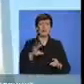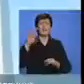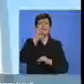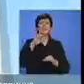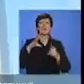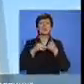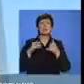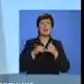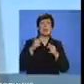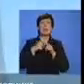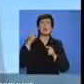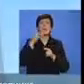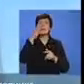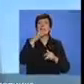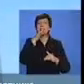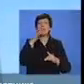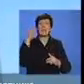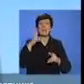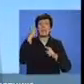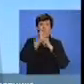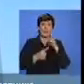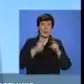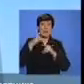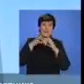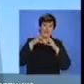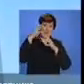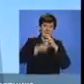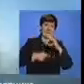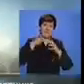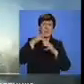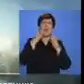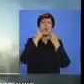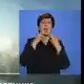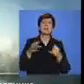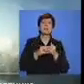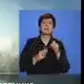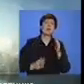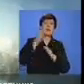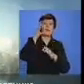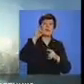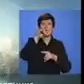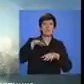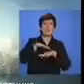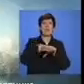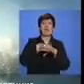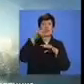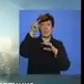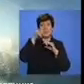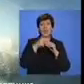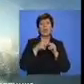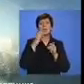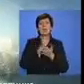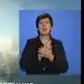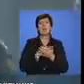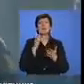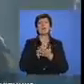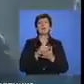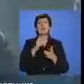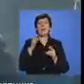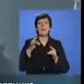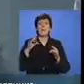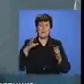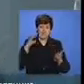Земли, который 50 лет назад покорил космическое пространство и открыл землянам путь во Вселенную. Городские власти нашли для этого самое